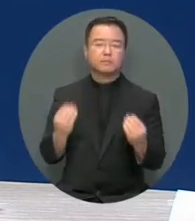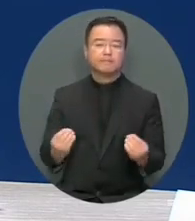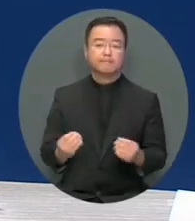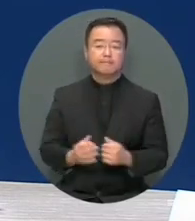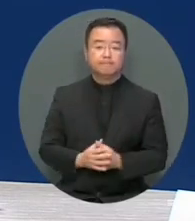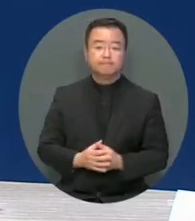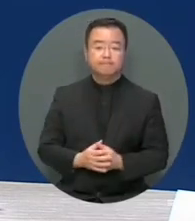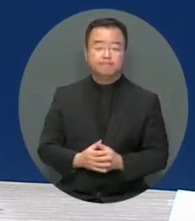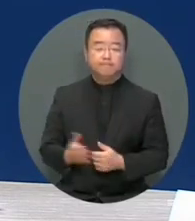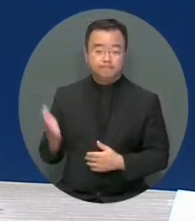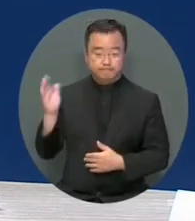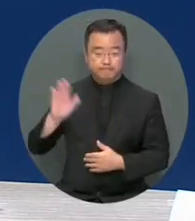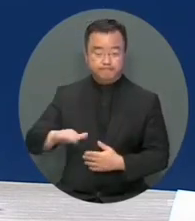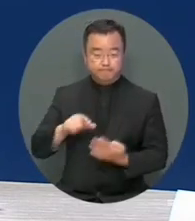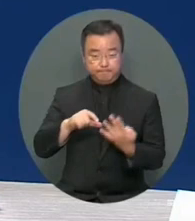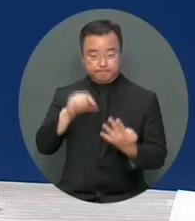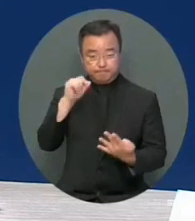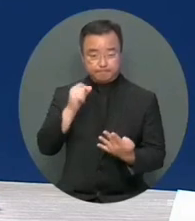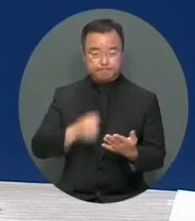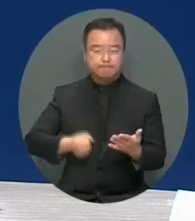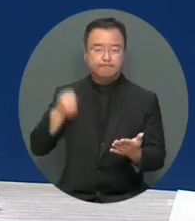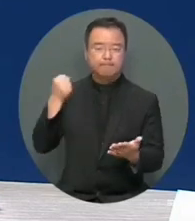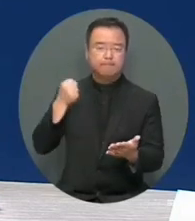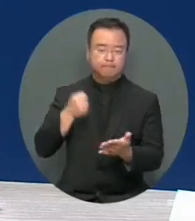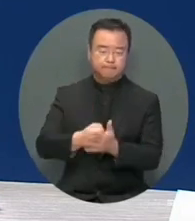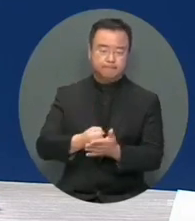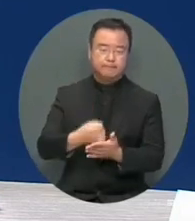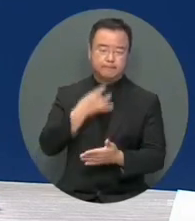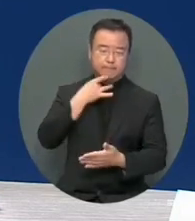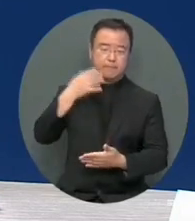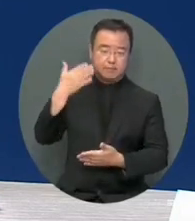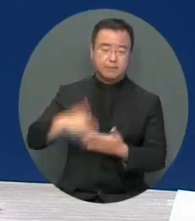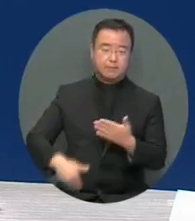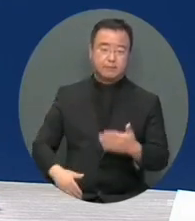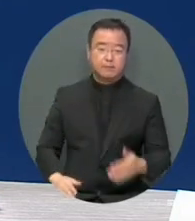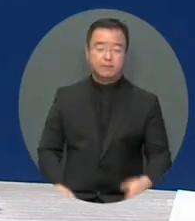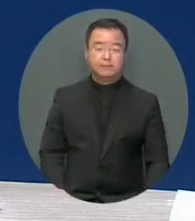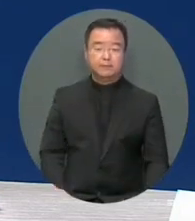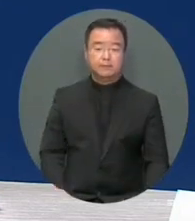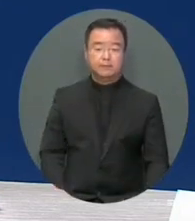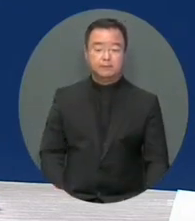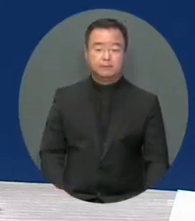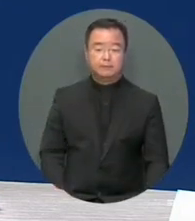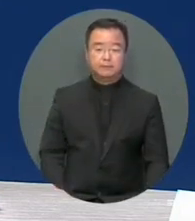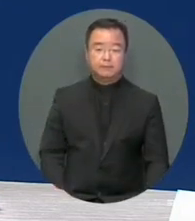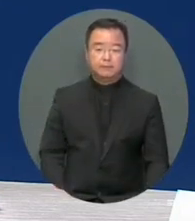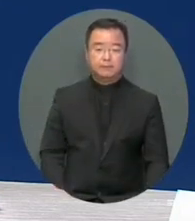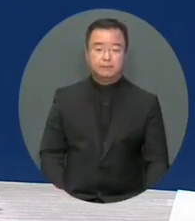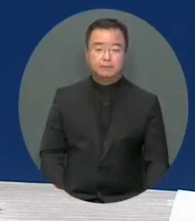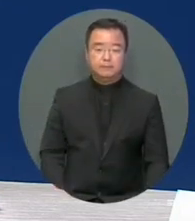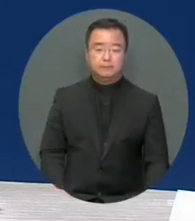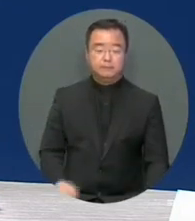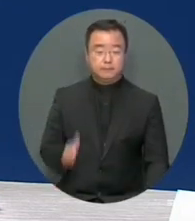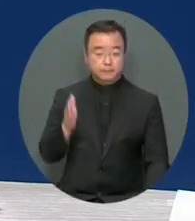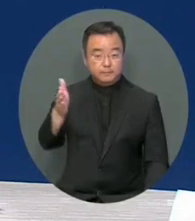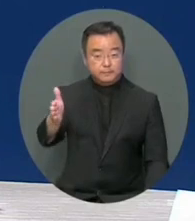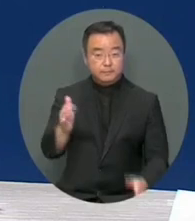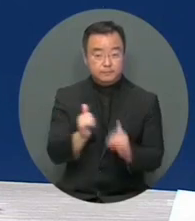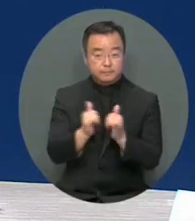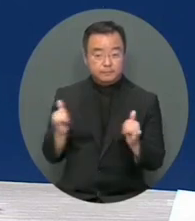다만 선택과 결단이 남아있을 뿐입니다. 그런데 전문가들은